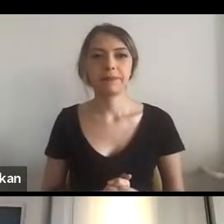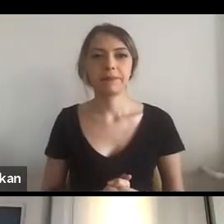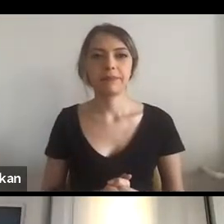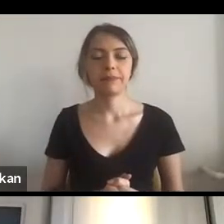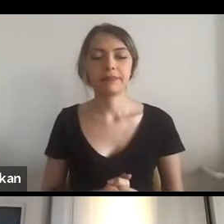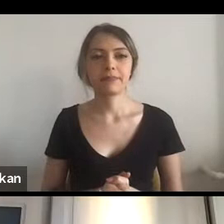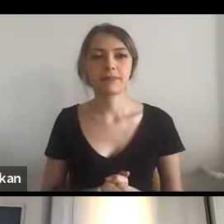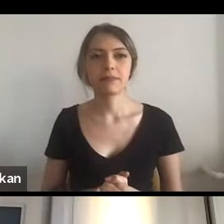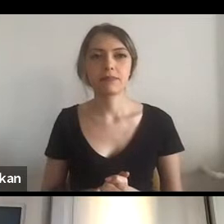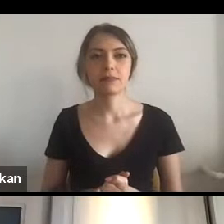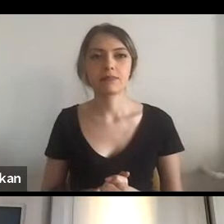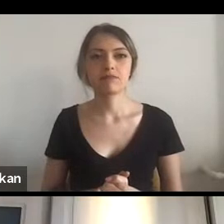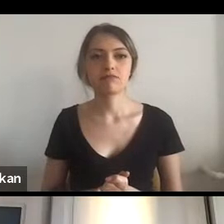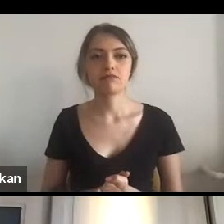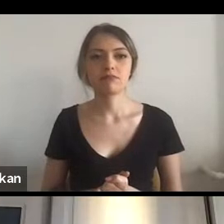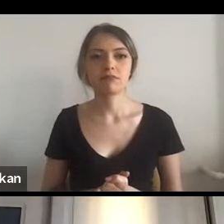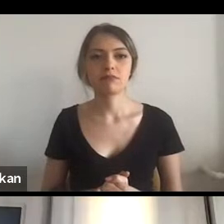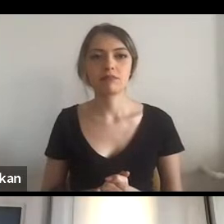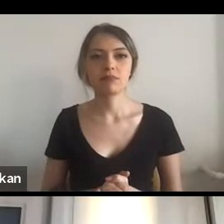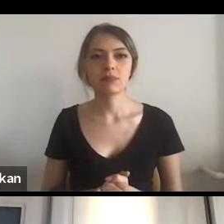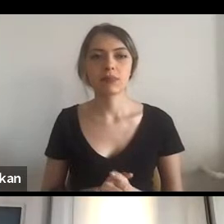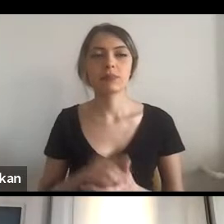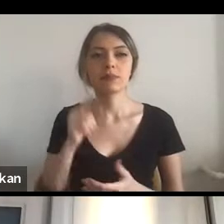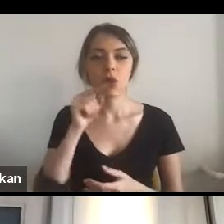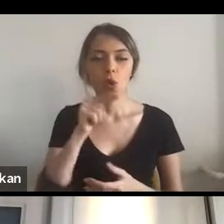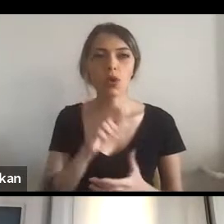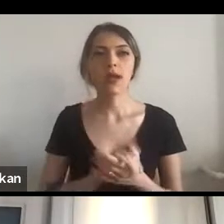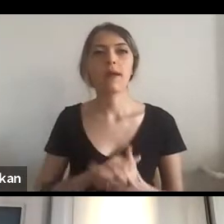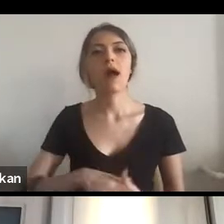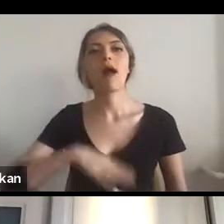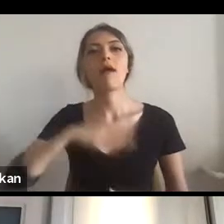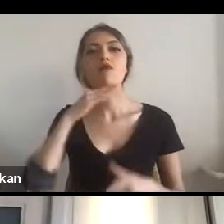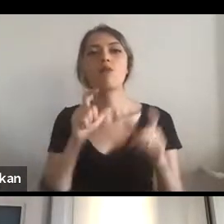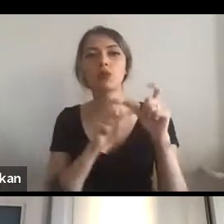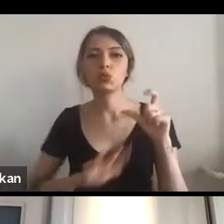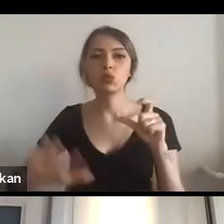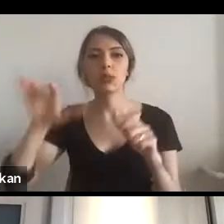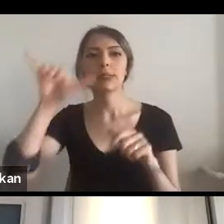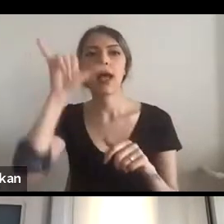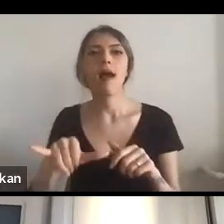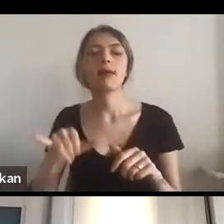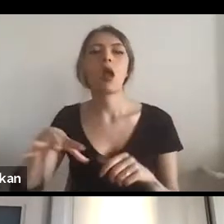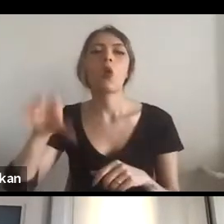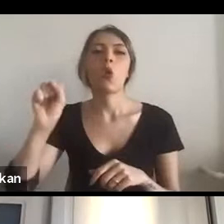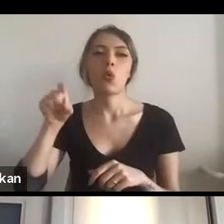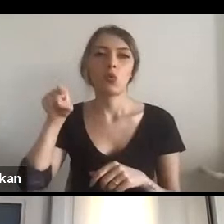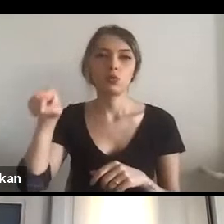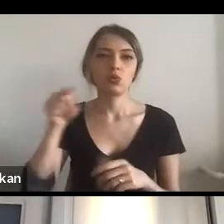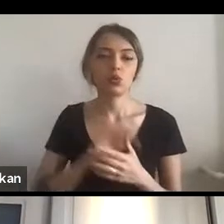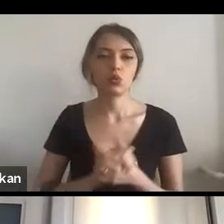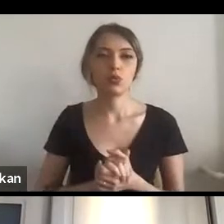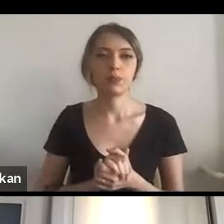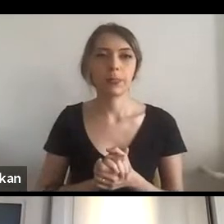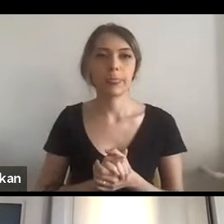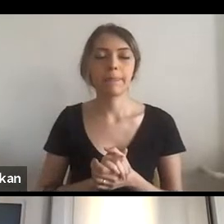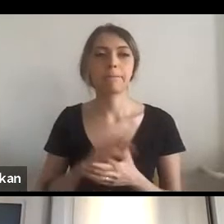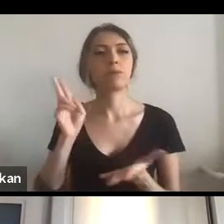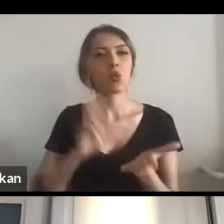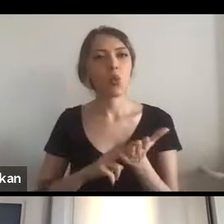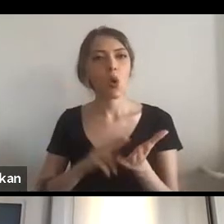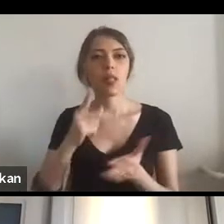Orada afini olan Avrupa Sosyal Haklar Komitesi üyesi konuyla